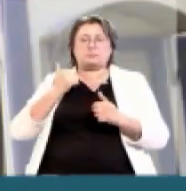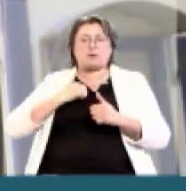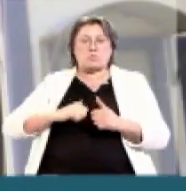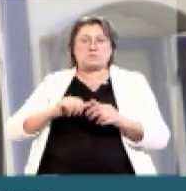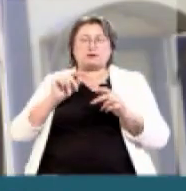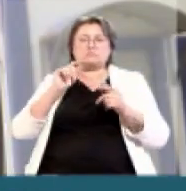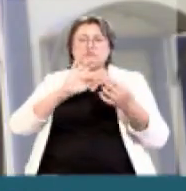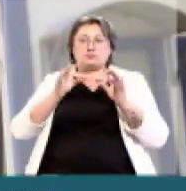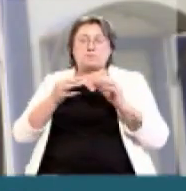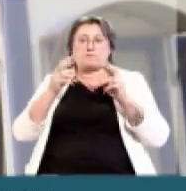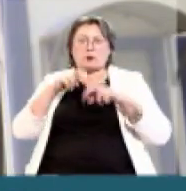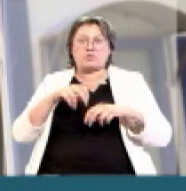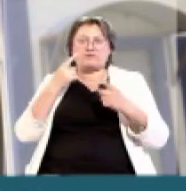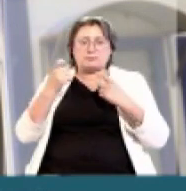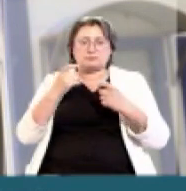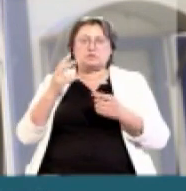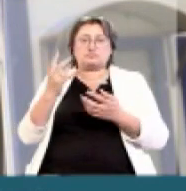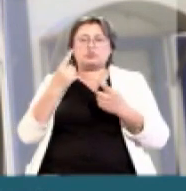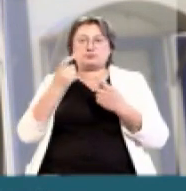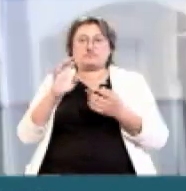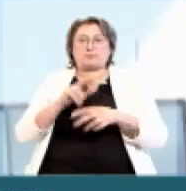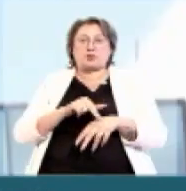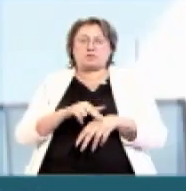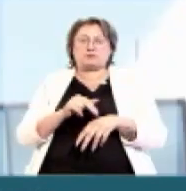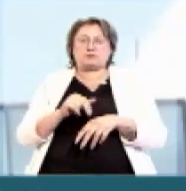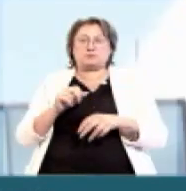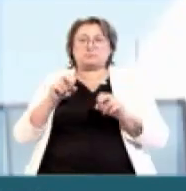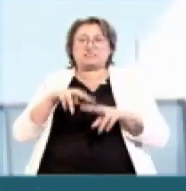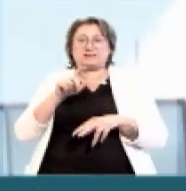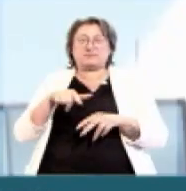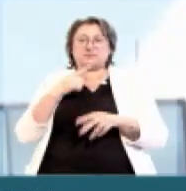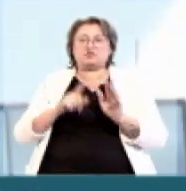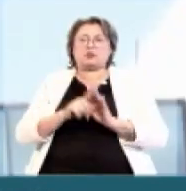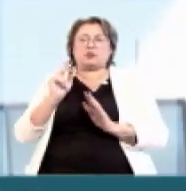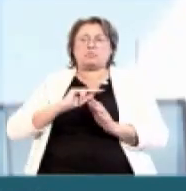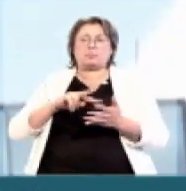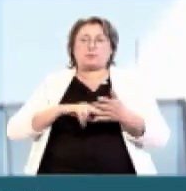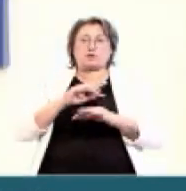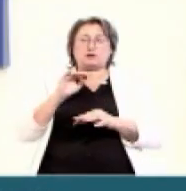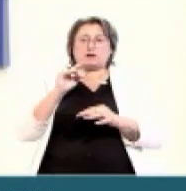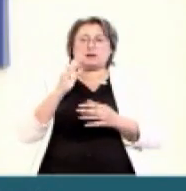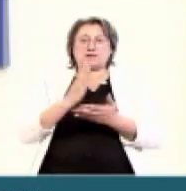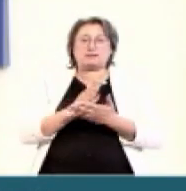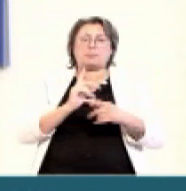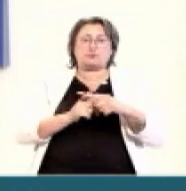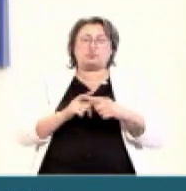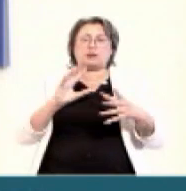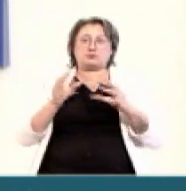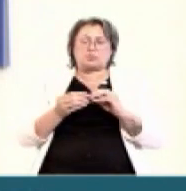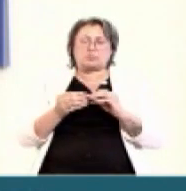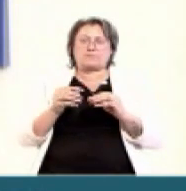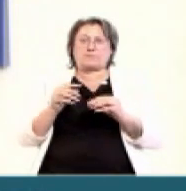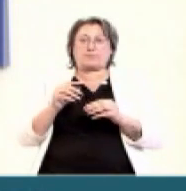тексеріп алуға кеңес береді. Немесе полицияға хабарлау қажет. Мамандардың айтуынша, Киберпол жобасы жұмыс істей бастағаннан бері қылмыстың осы